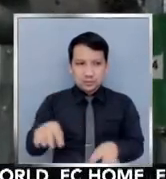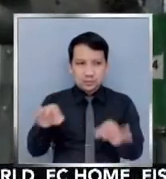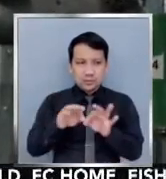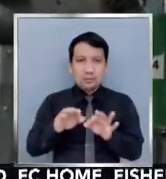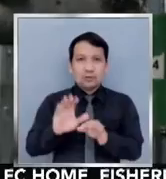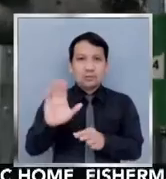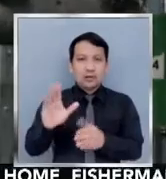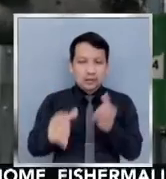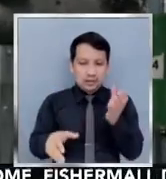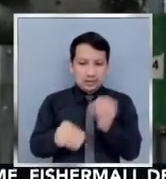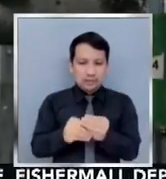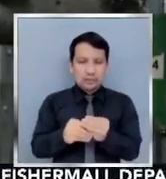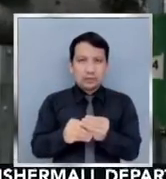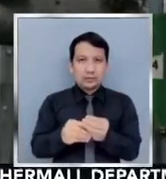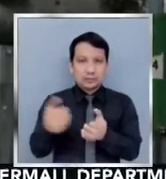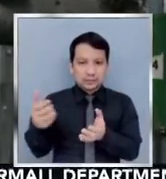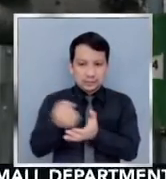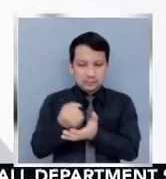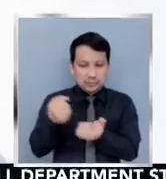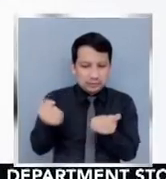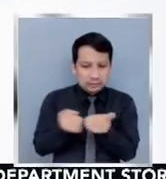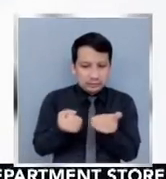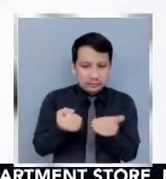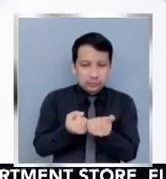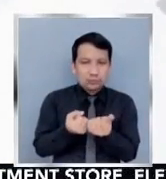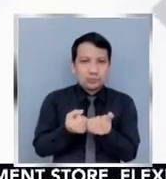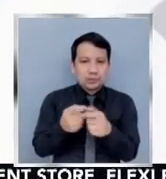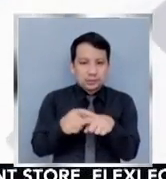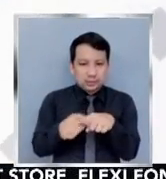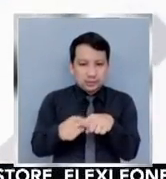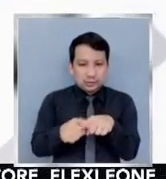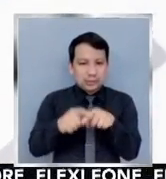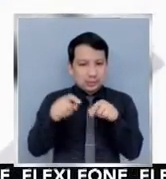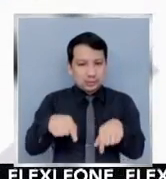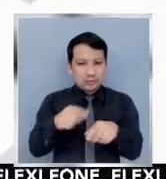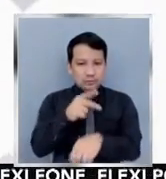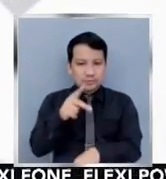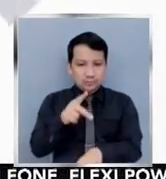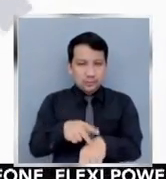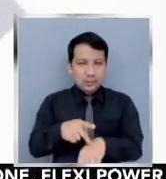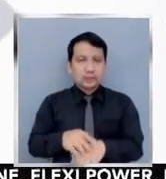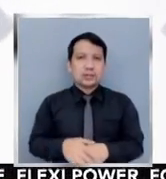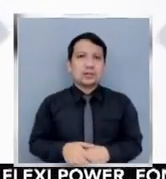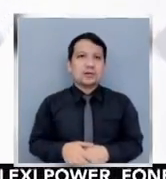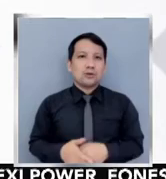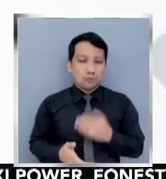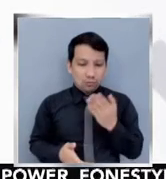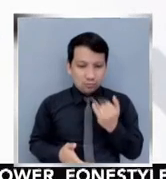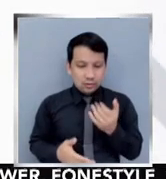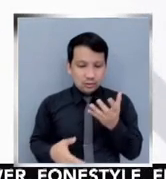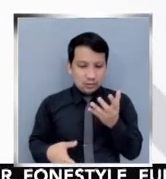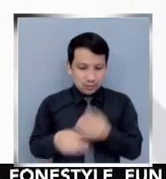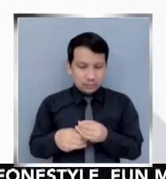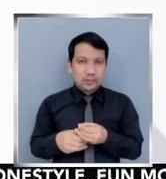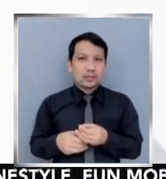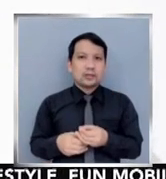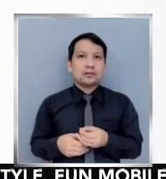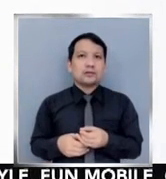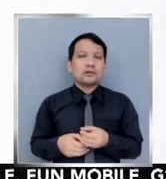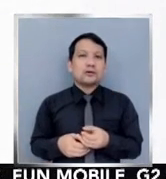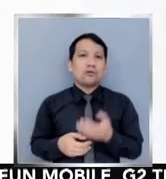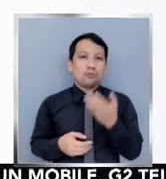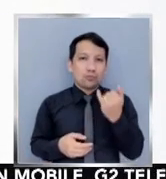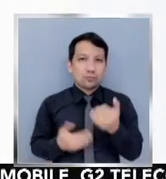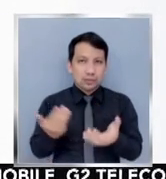na mapagkukunan ng enerhiya ng bansa. Talagang kinakailangan ng additional capacity o